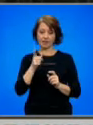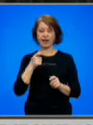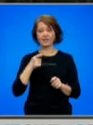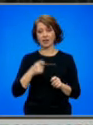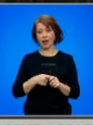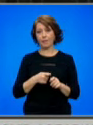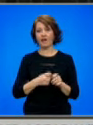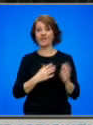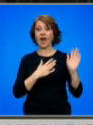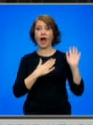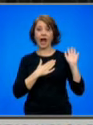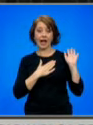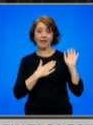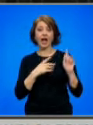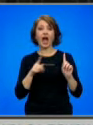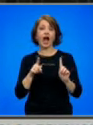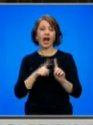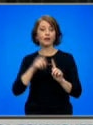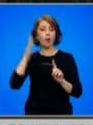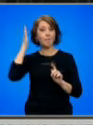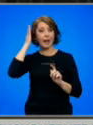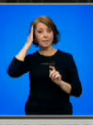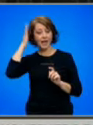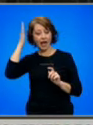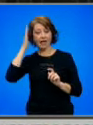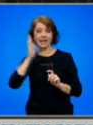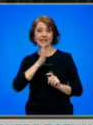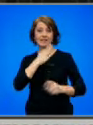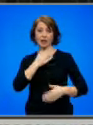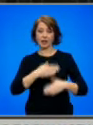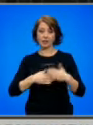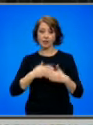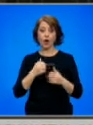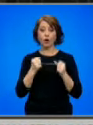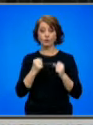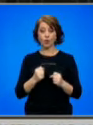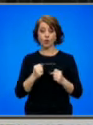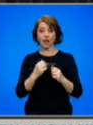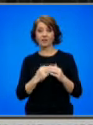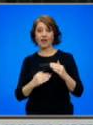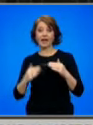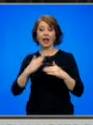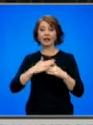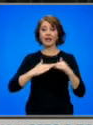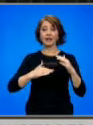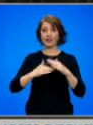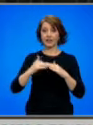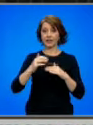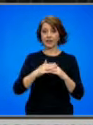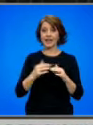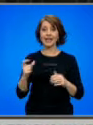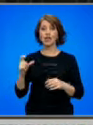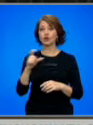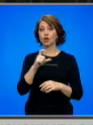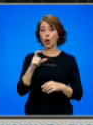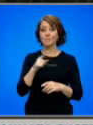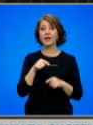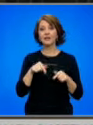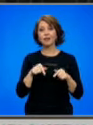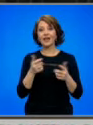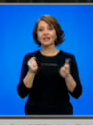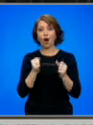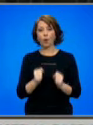като премиер на Република Северна Македония, се очаква да надгради българската позиция към Скопие. Или поне такива са очакванията на Кирил